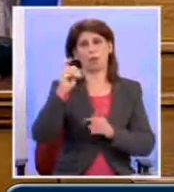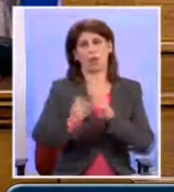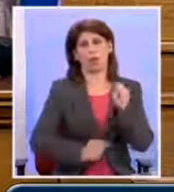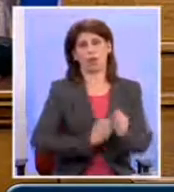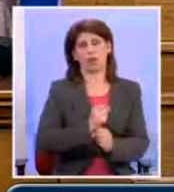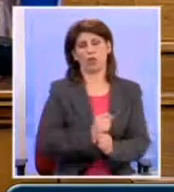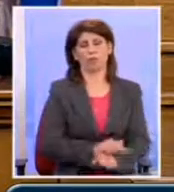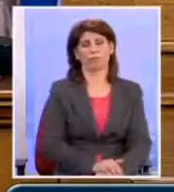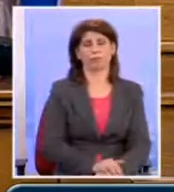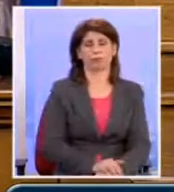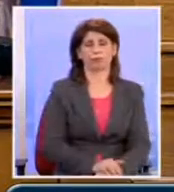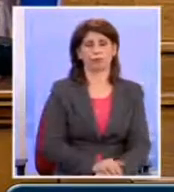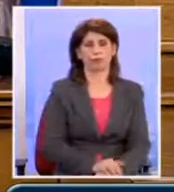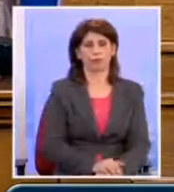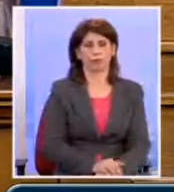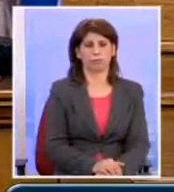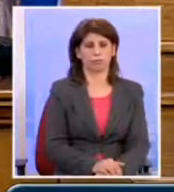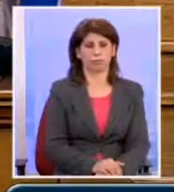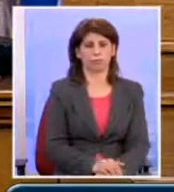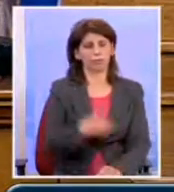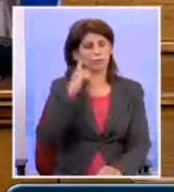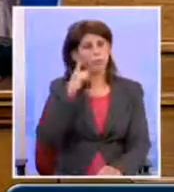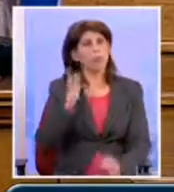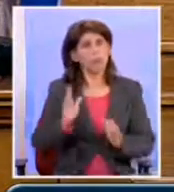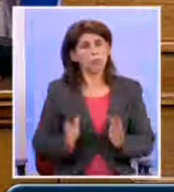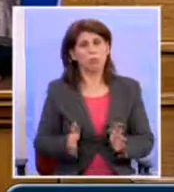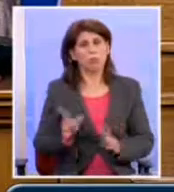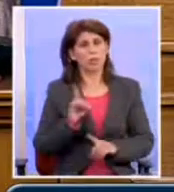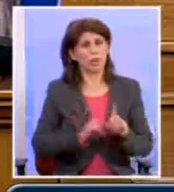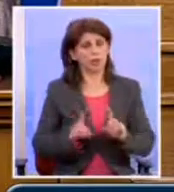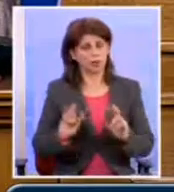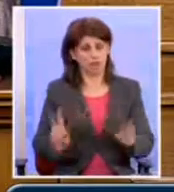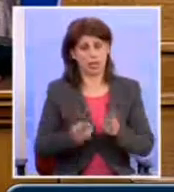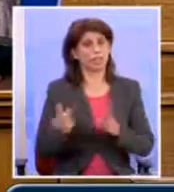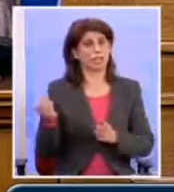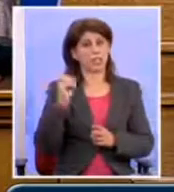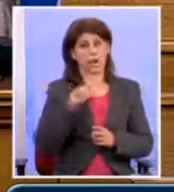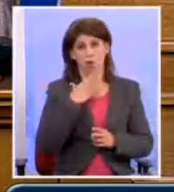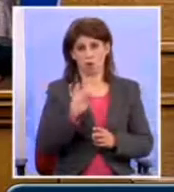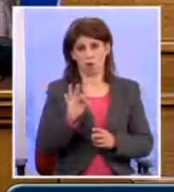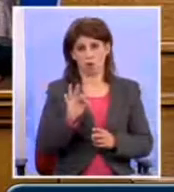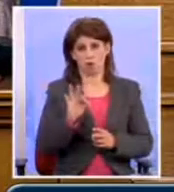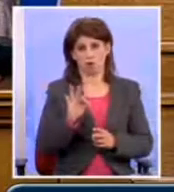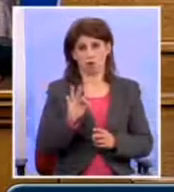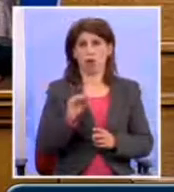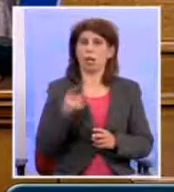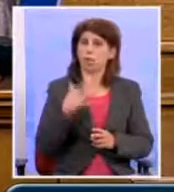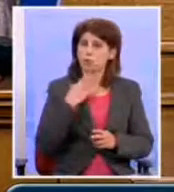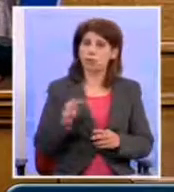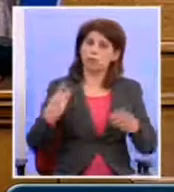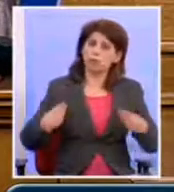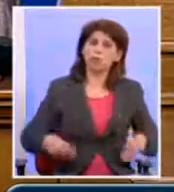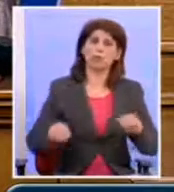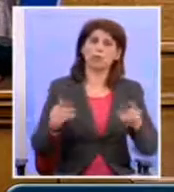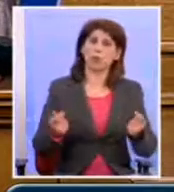χρόνια. Νομίζω ότι μπορεί κανείς να ανακαλύψει και άλλους λόγους για τους οποίους η εκποίηση η